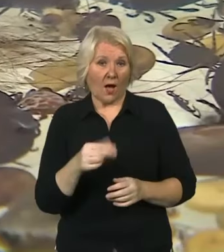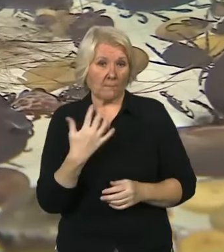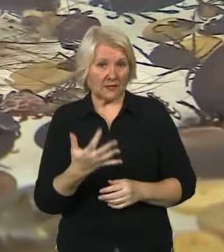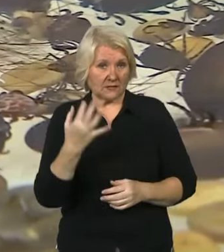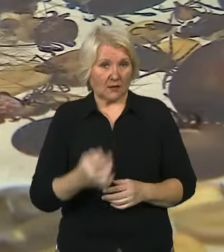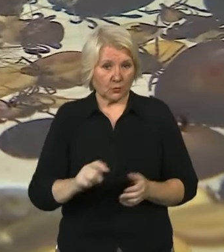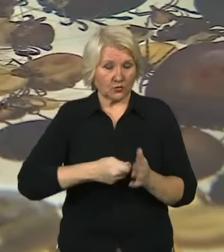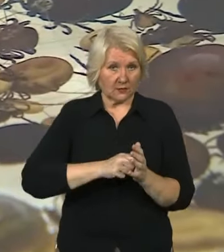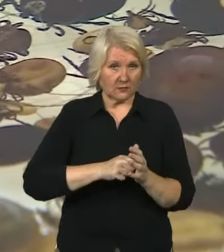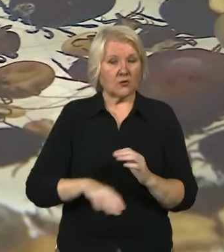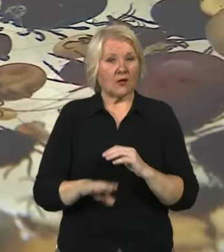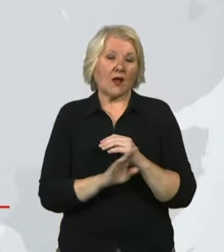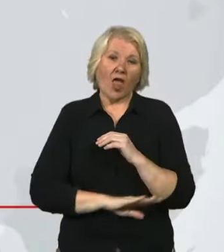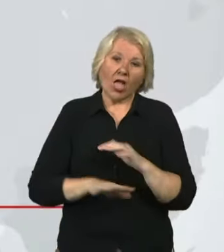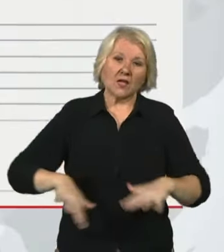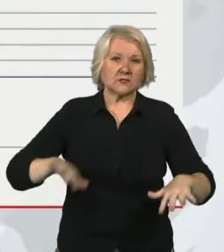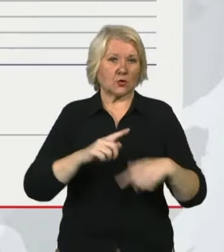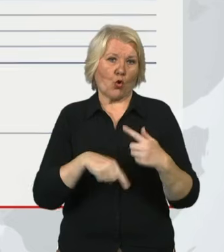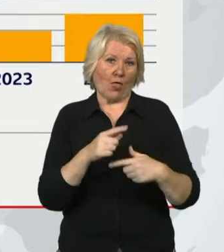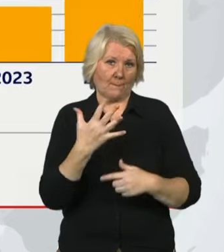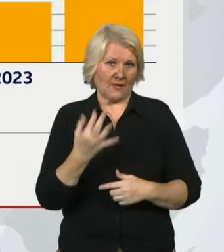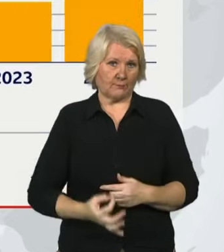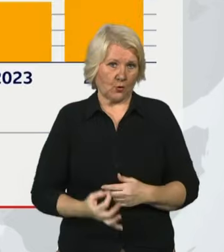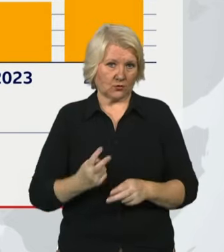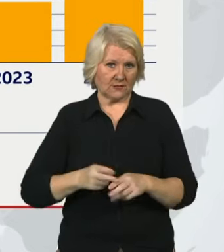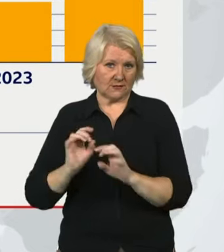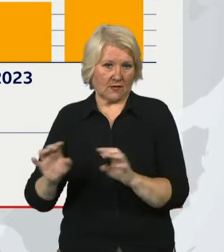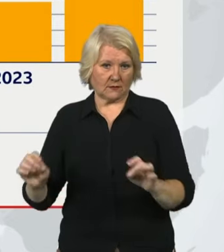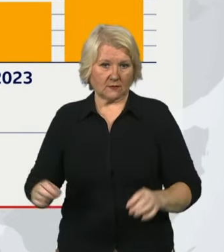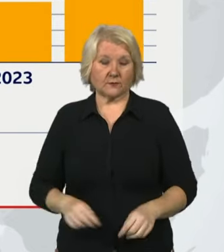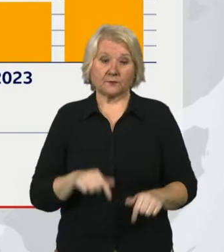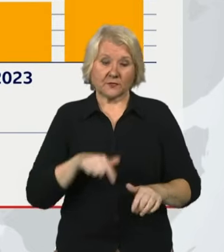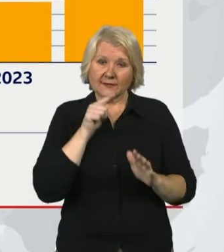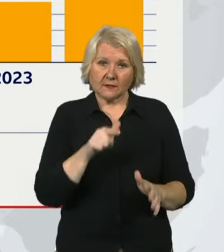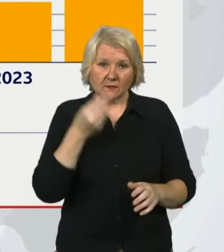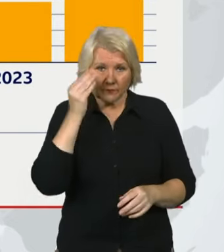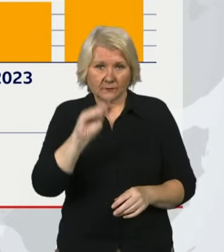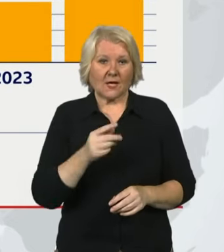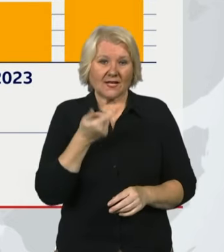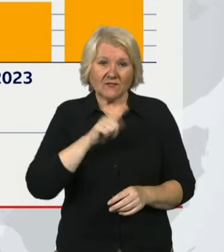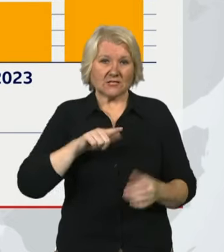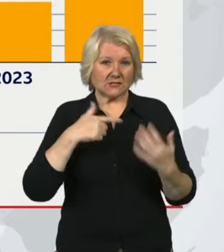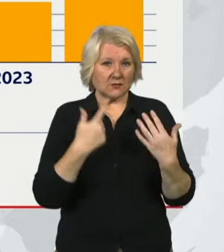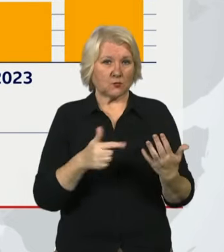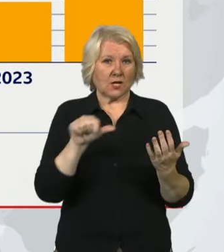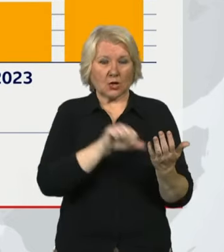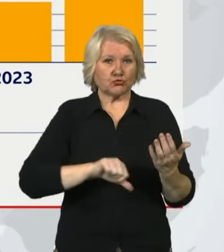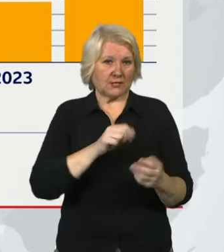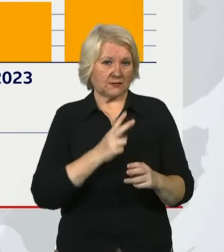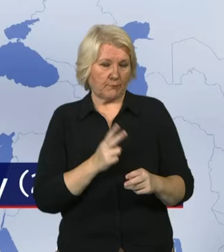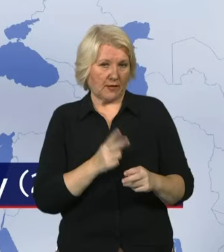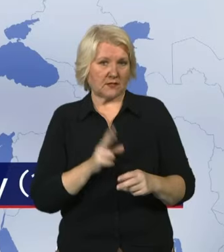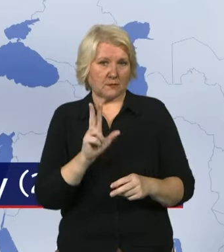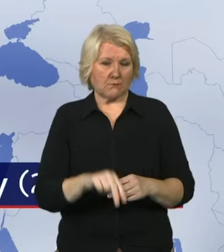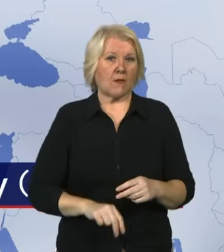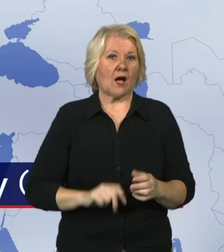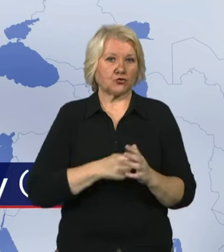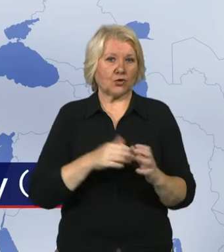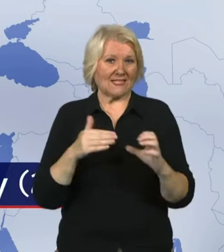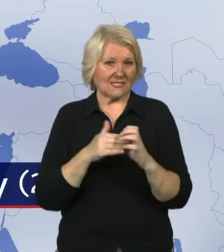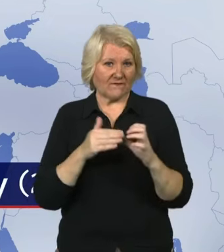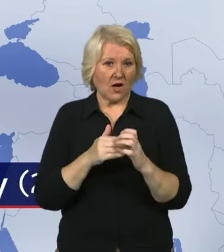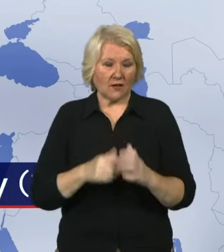V lesích je to průměrně 5%. Tomuto týdnu nahlásili lékaři 276 pacientů s encefalitidou. Česko